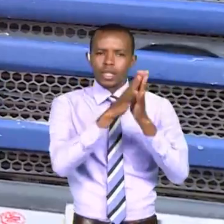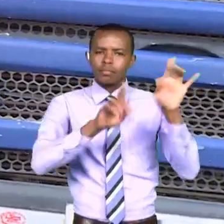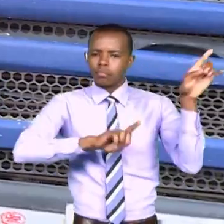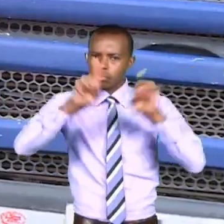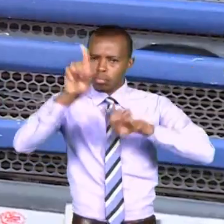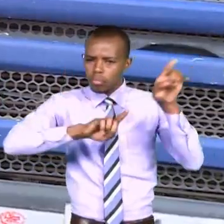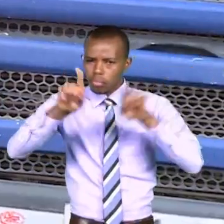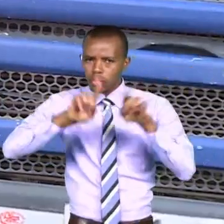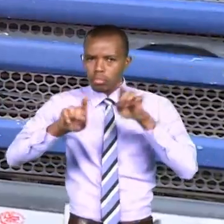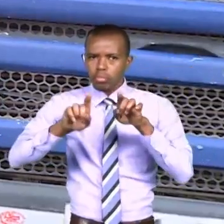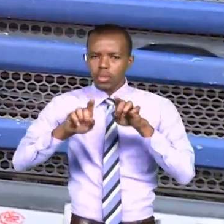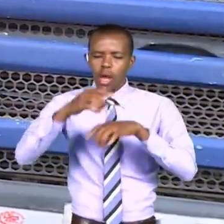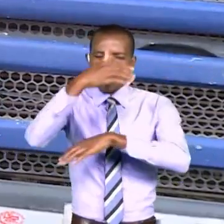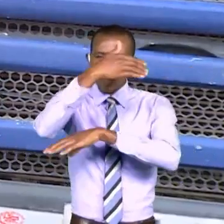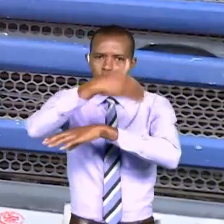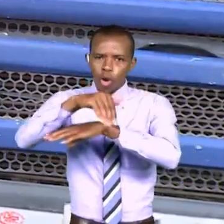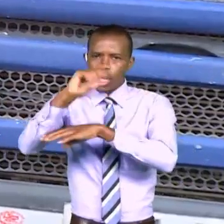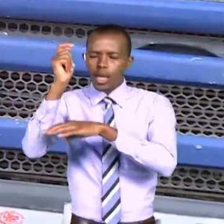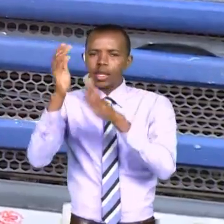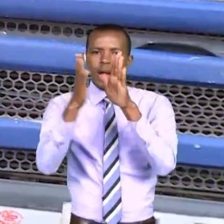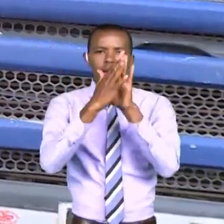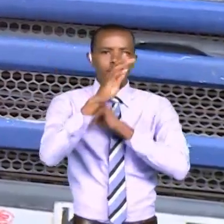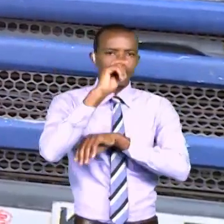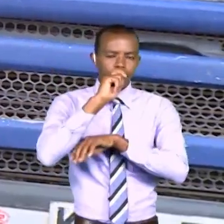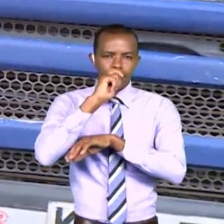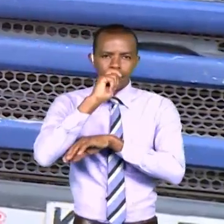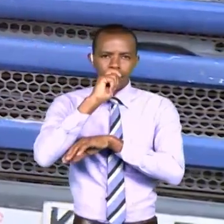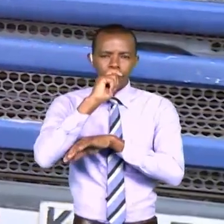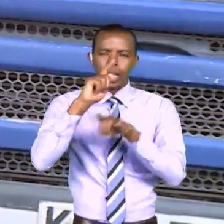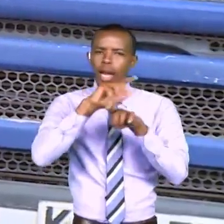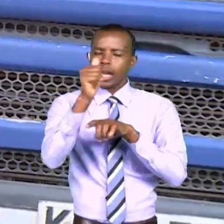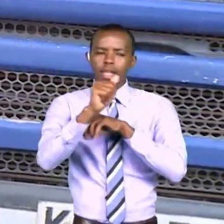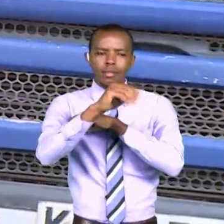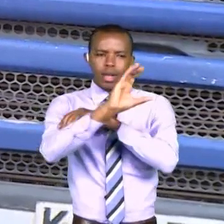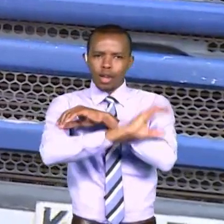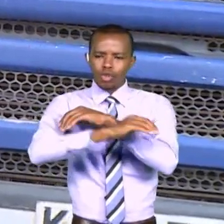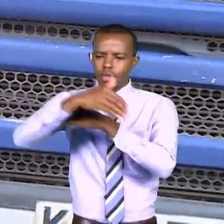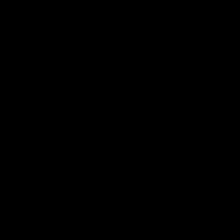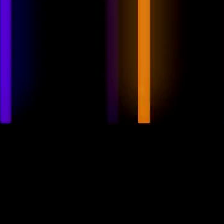uchukuzi katika mipaka ya Kenya, Tanzania na mataifa jirani.